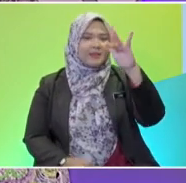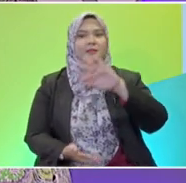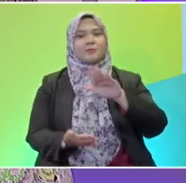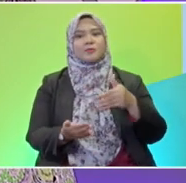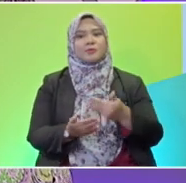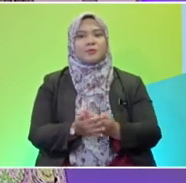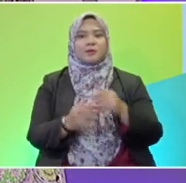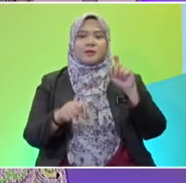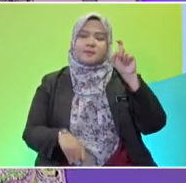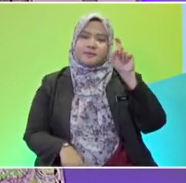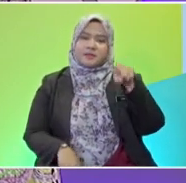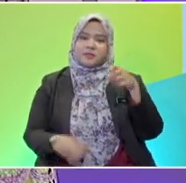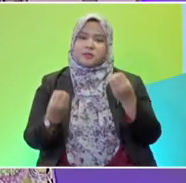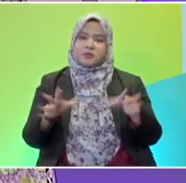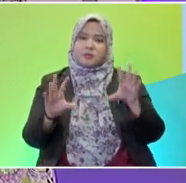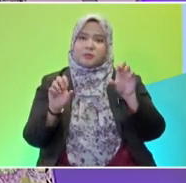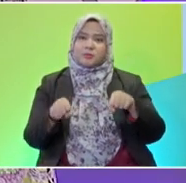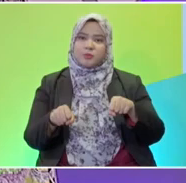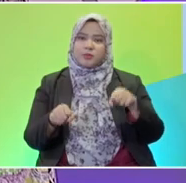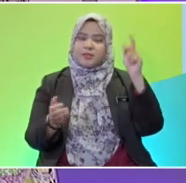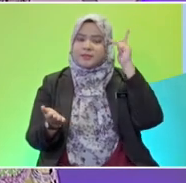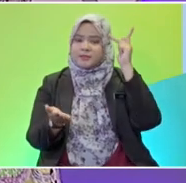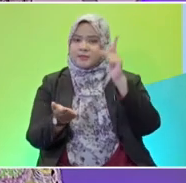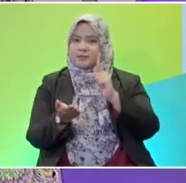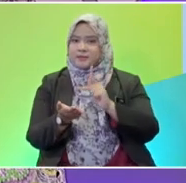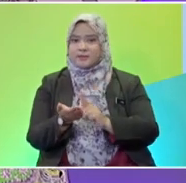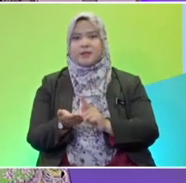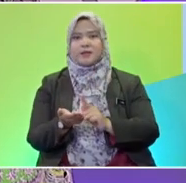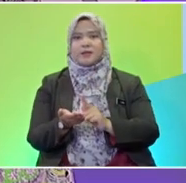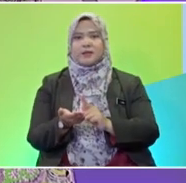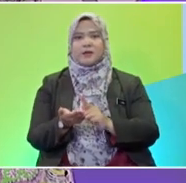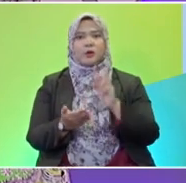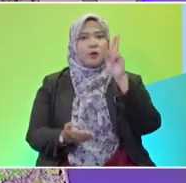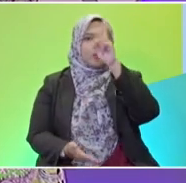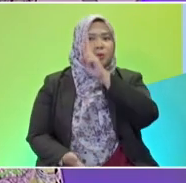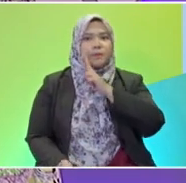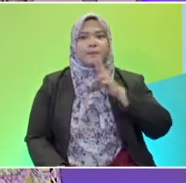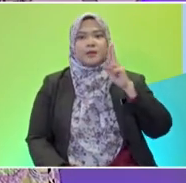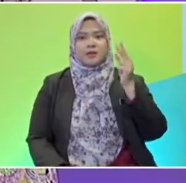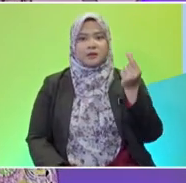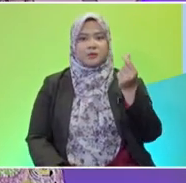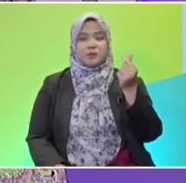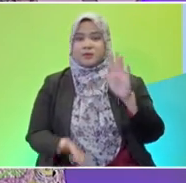mengecam Huang Ringgit Indonesia satu ringgit 5 ringgit dan juga